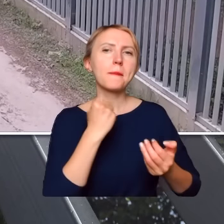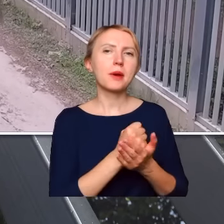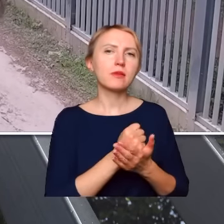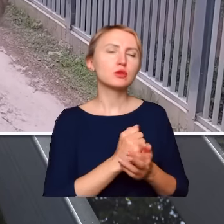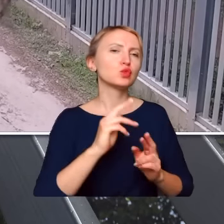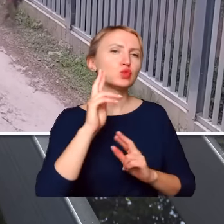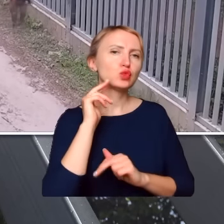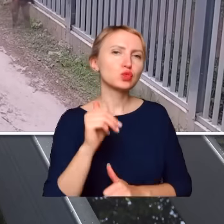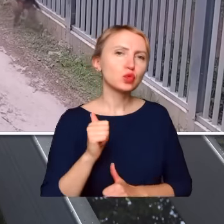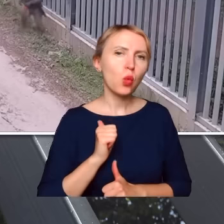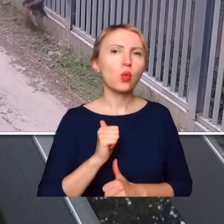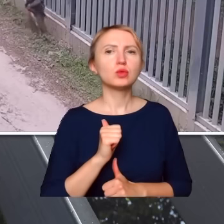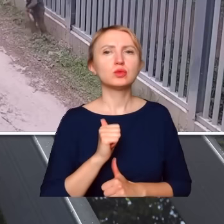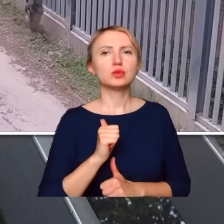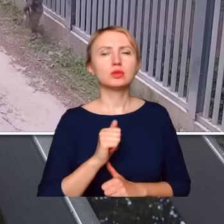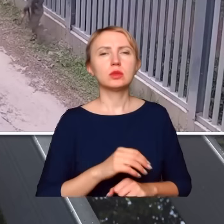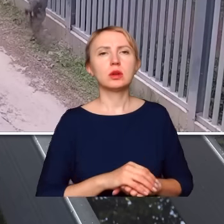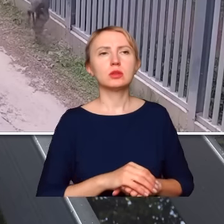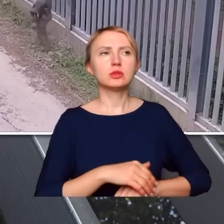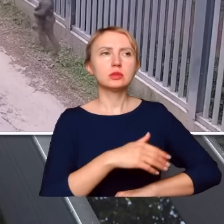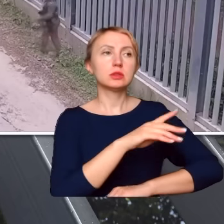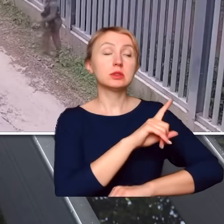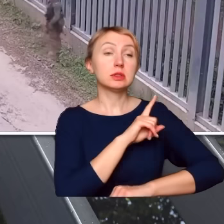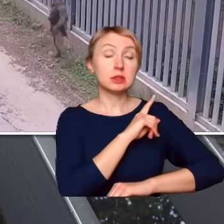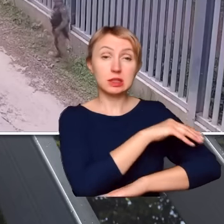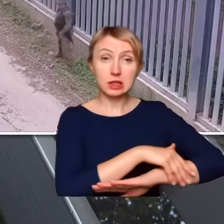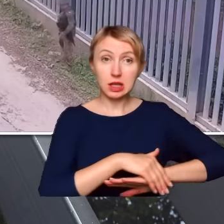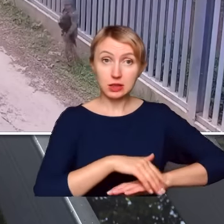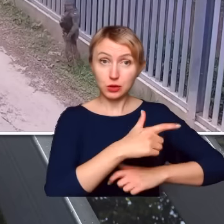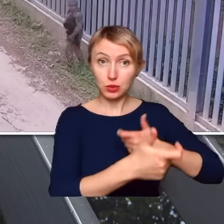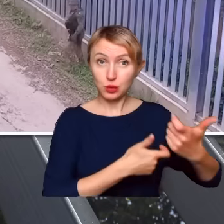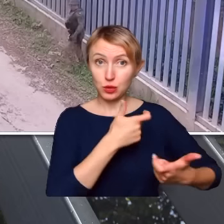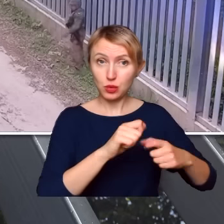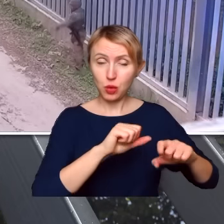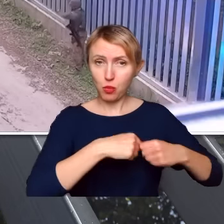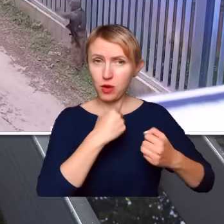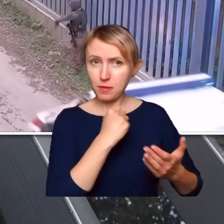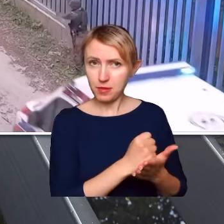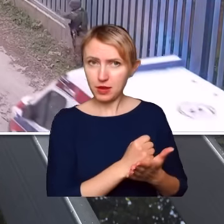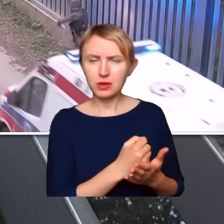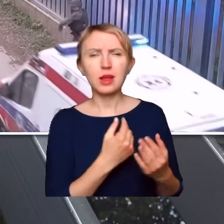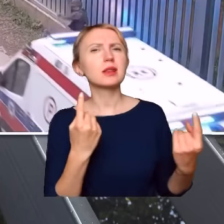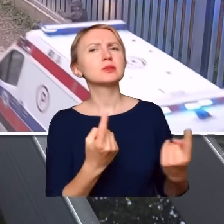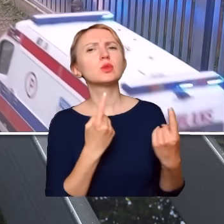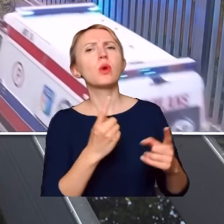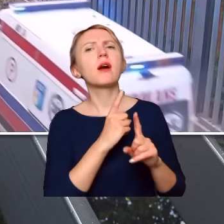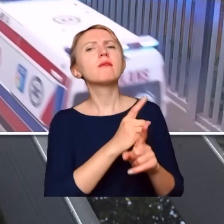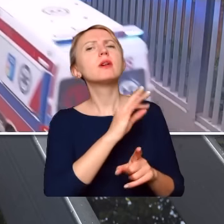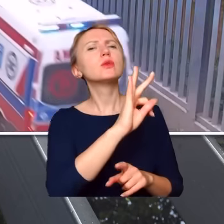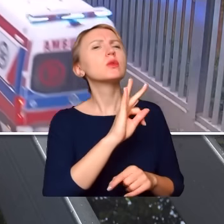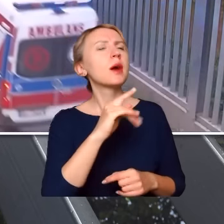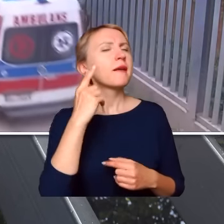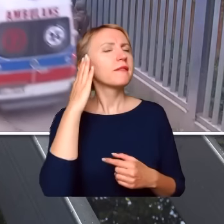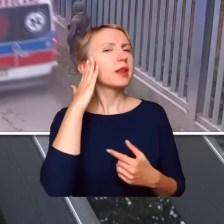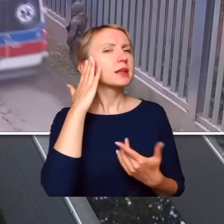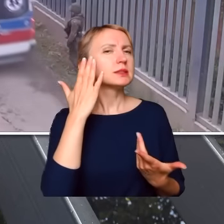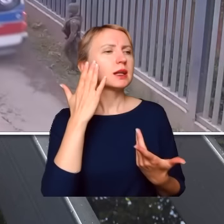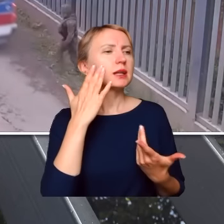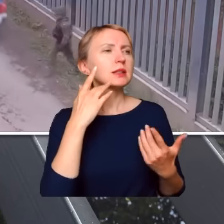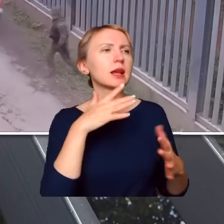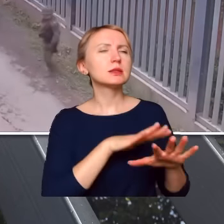czy funkcjonariuszy na granicy. Jak ta sytuacja zgodnie z pana wiedzą wygląda z tą właśnie